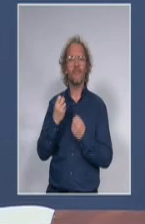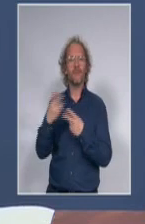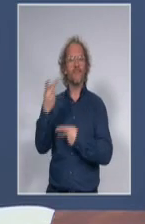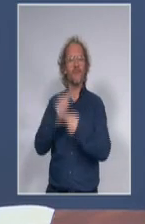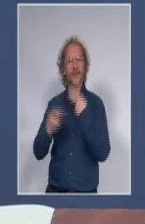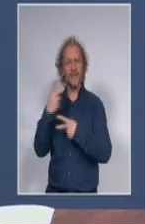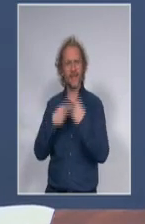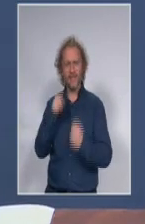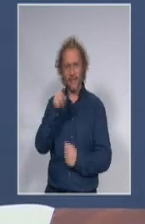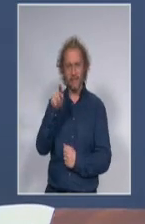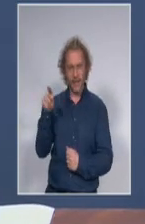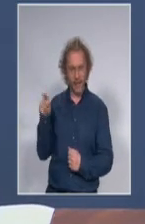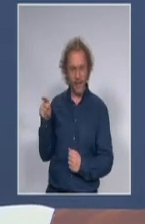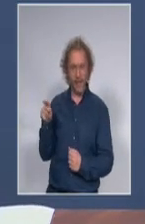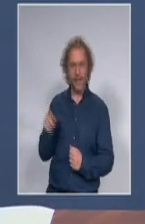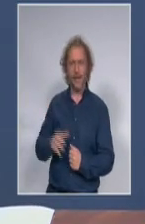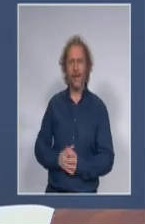smo